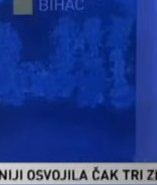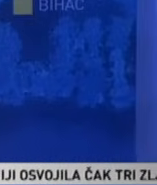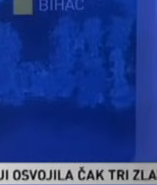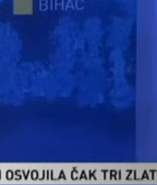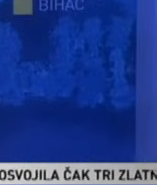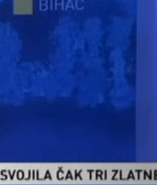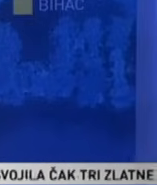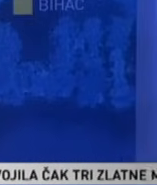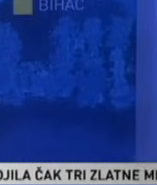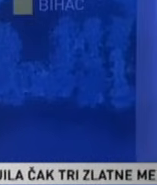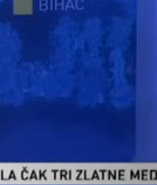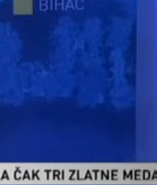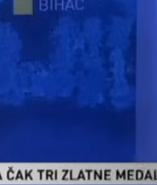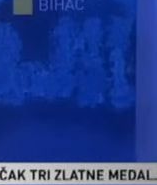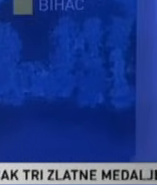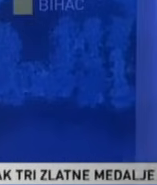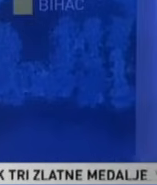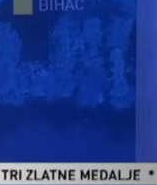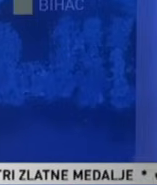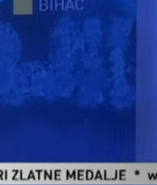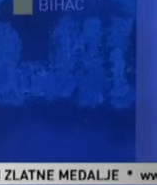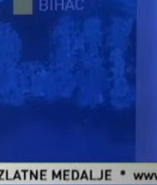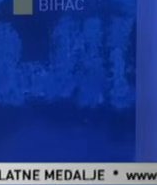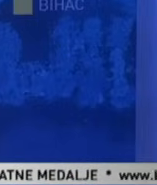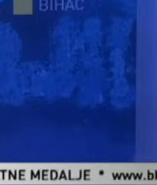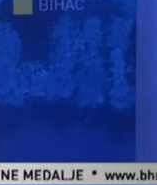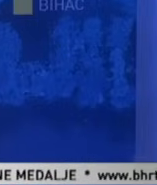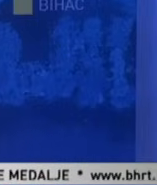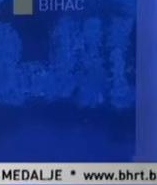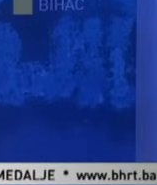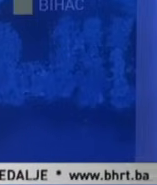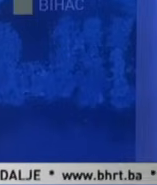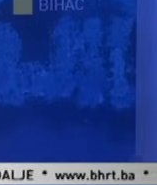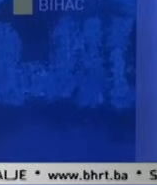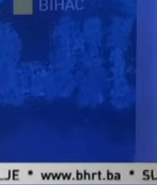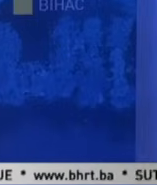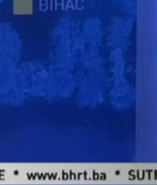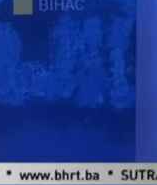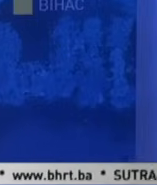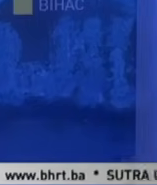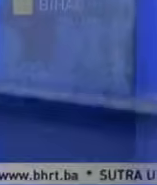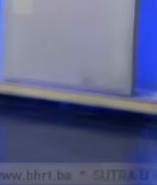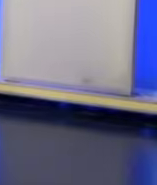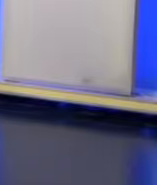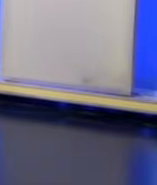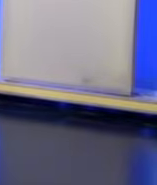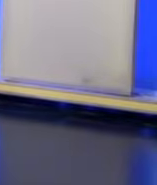Uživo. Družimo se i sutra u isto vrijeme, zato budite s nama tačno od 16 sati. Hvala na povjerenju.